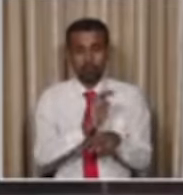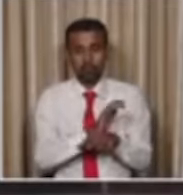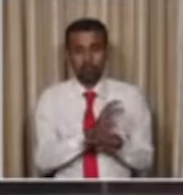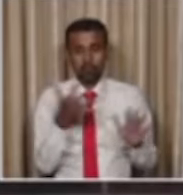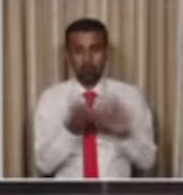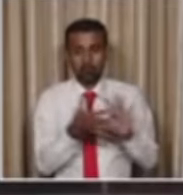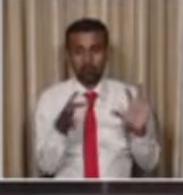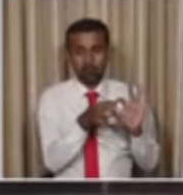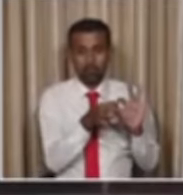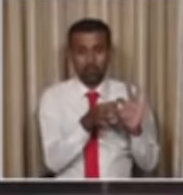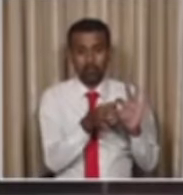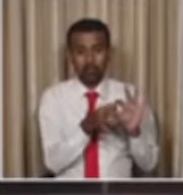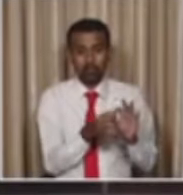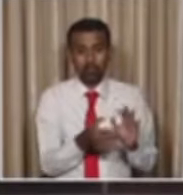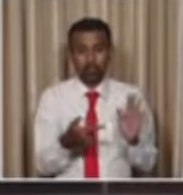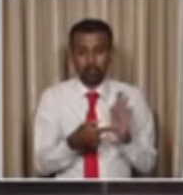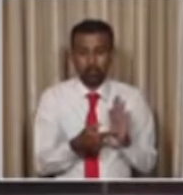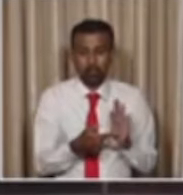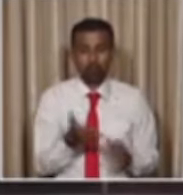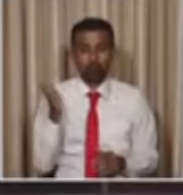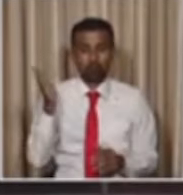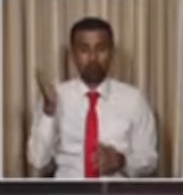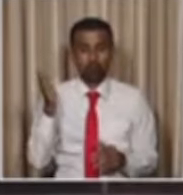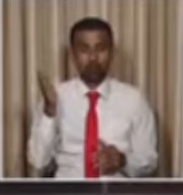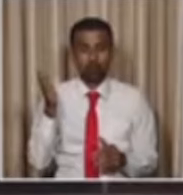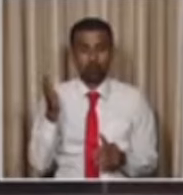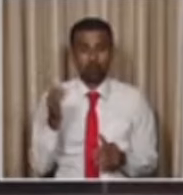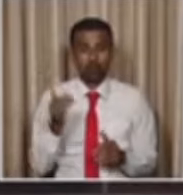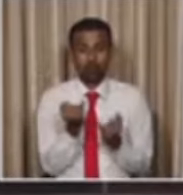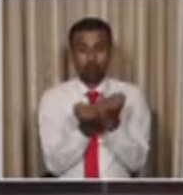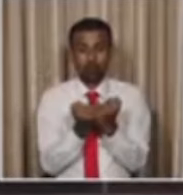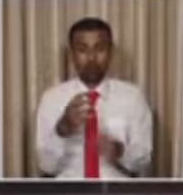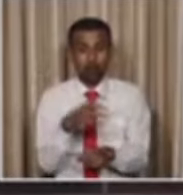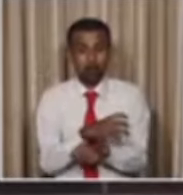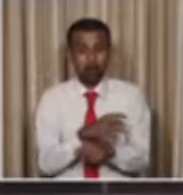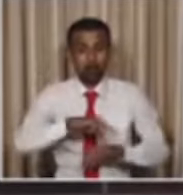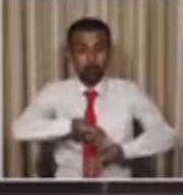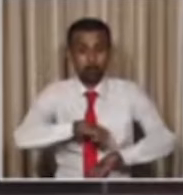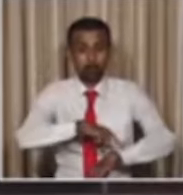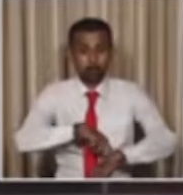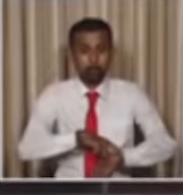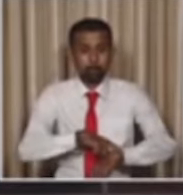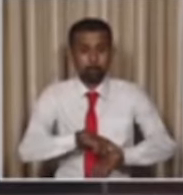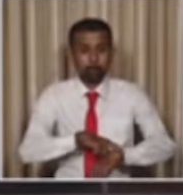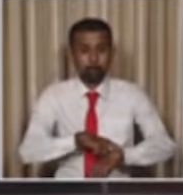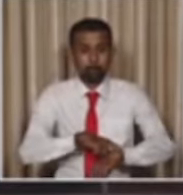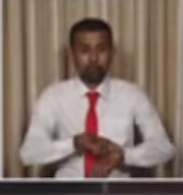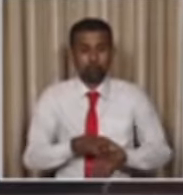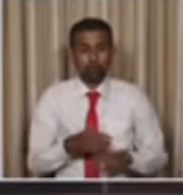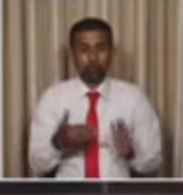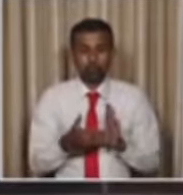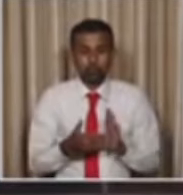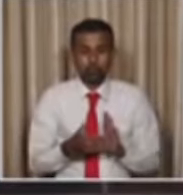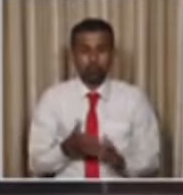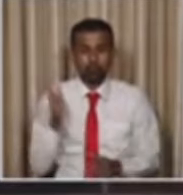කරලා ඒ දරුවෝ නොමරා මරනවා. ඒ අය කරන් දැල්ලනවා කියලා පැය ගාණක් තිස්සේ මේ ශරීරයට අපාදුකක්